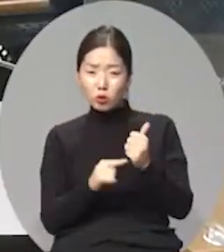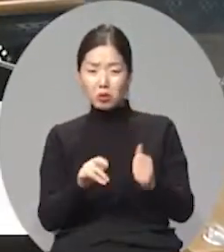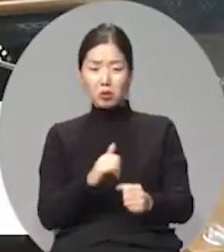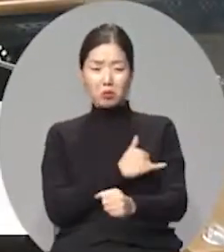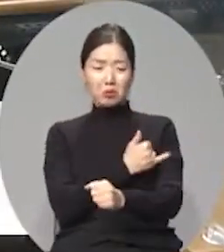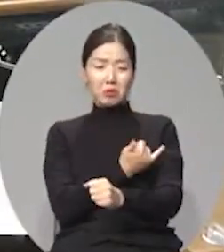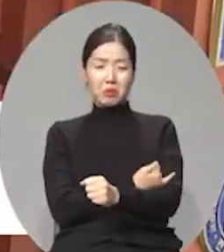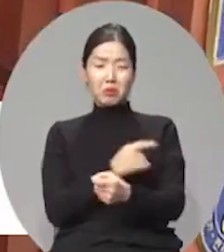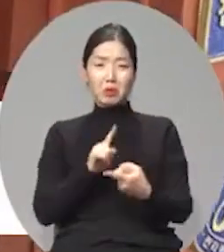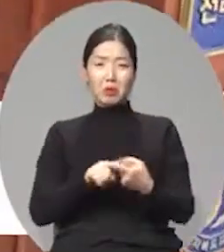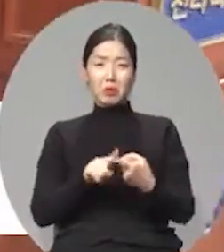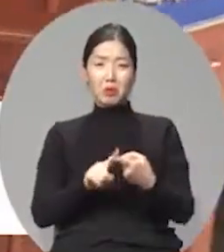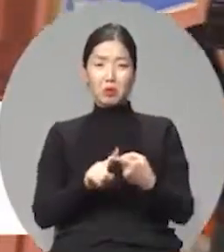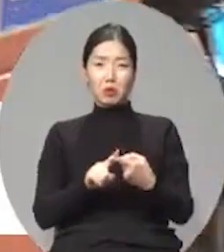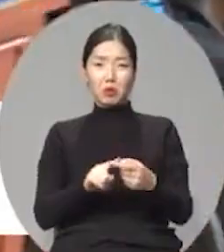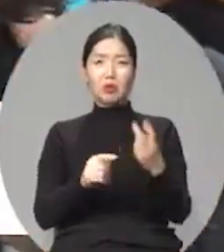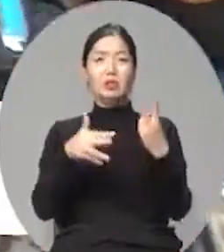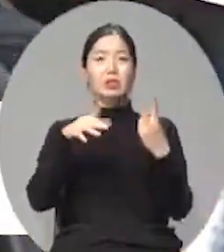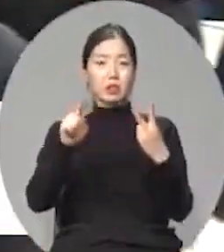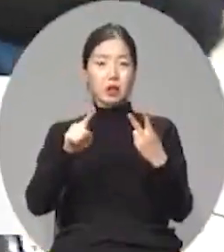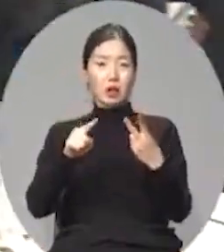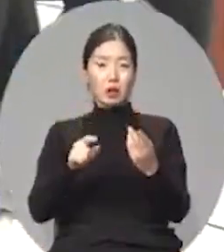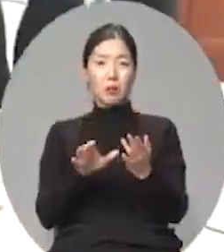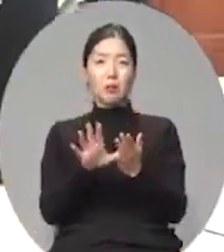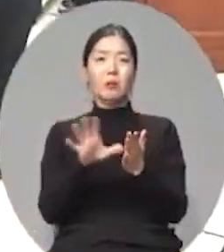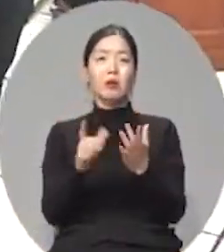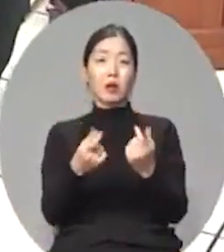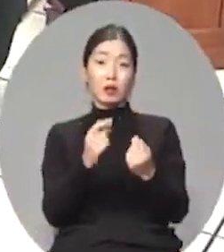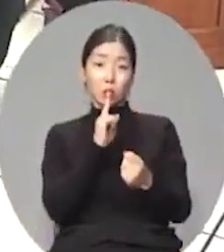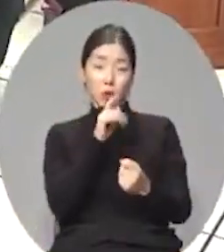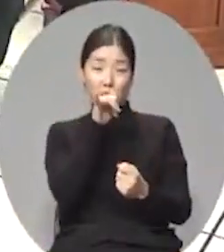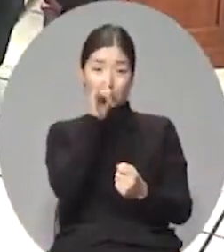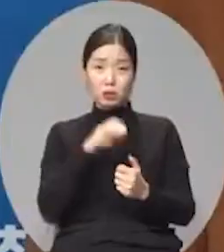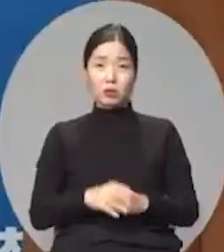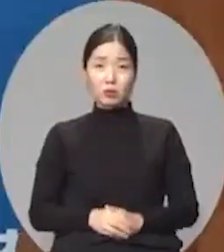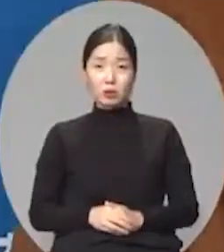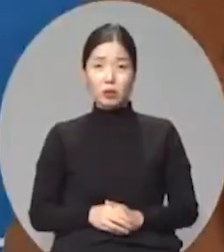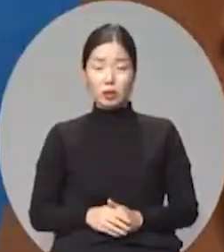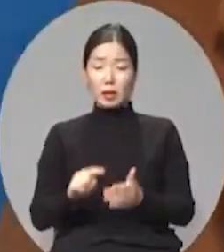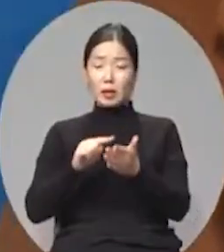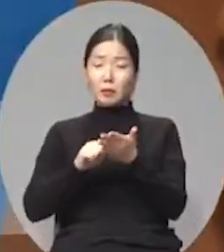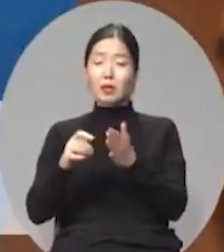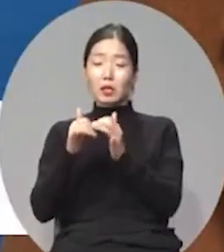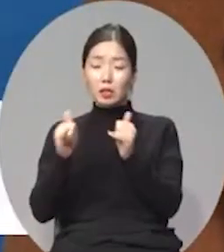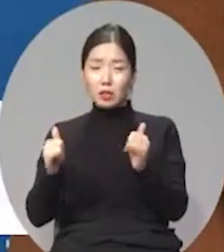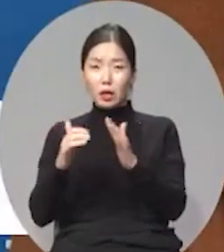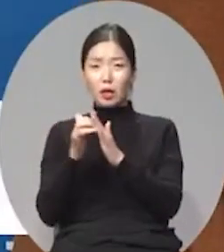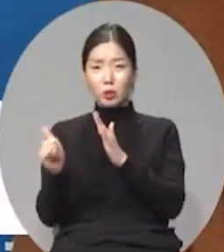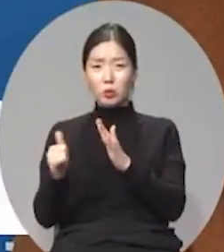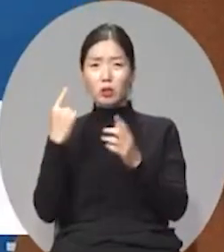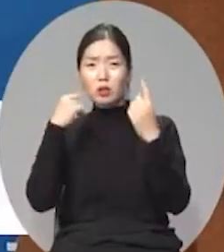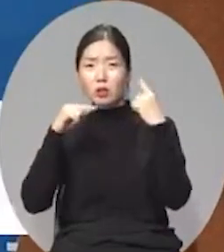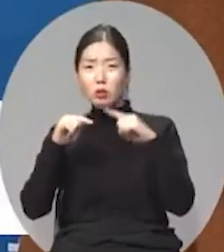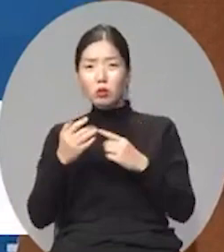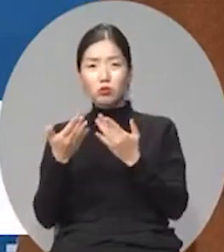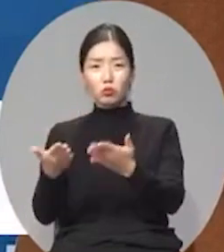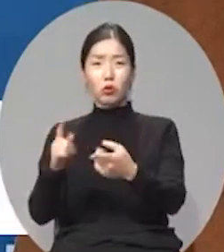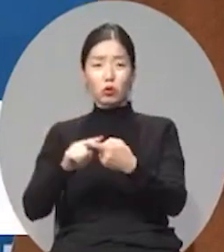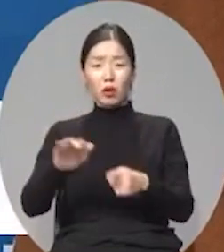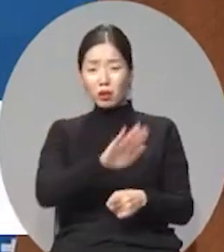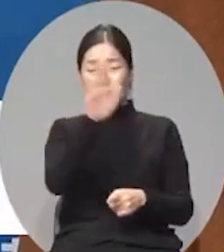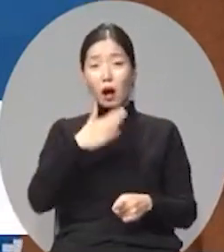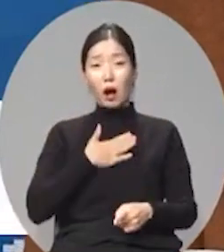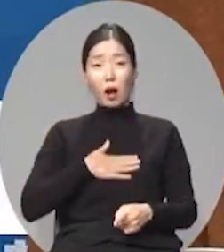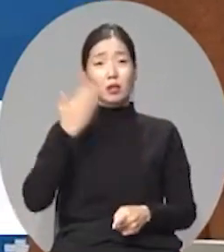없는 명백한 2차 가해 행위라며 규탄에 나섰습니다. 피해자와 가족들에게 상처가 된다는 것은 누구나 다